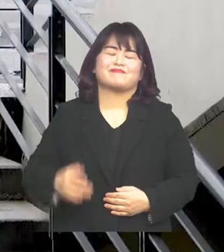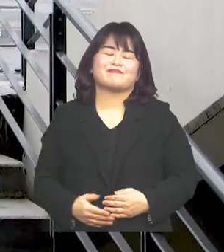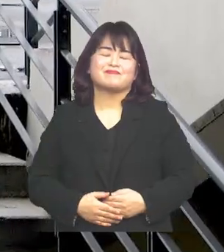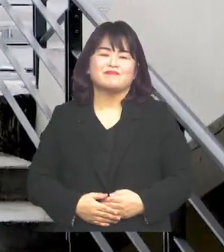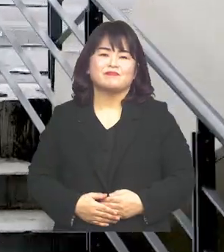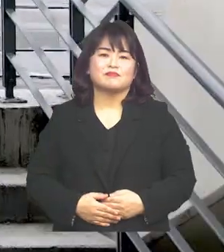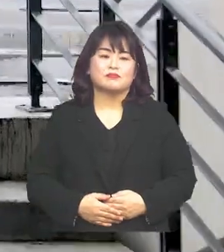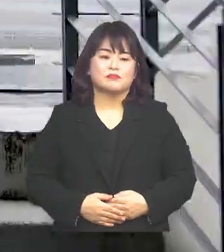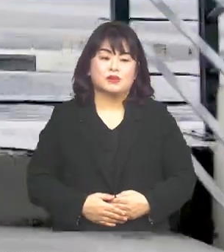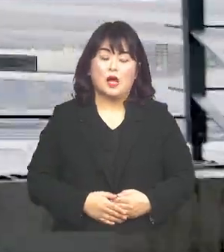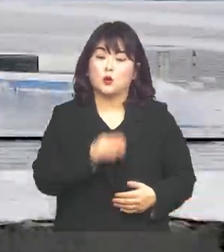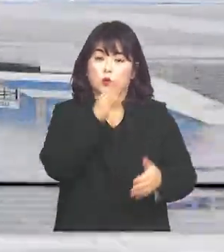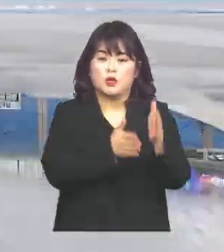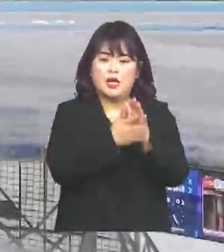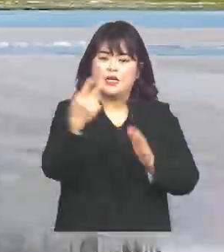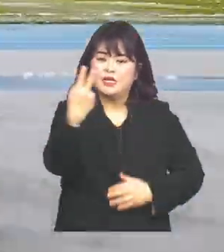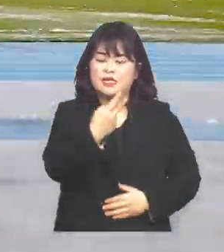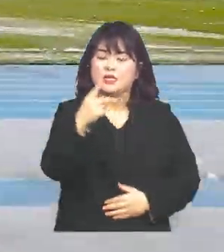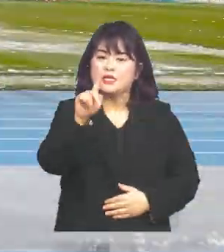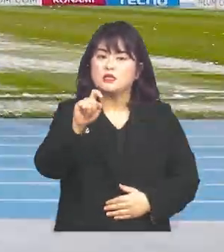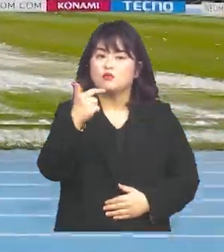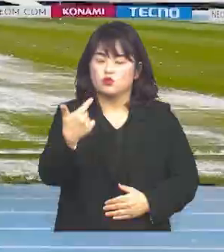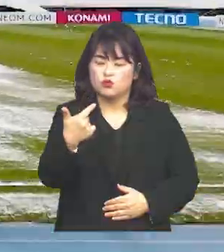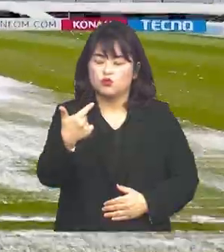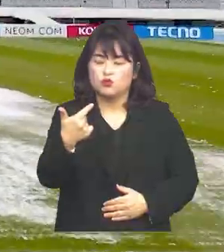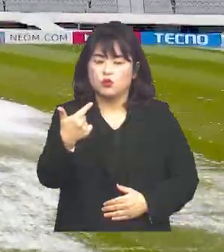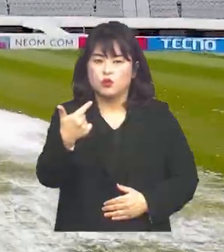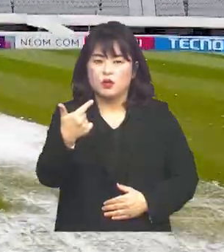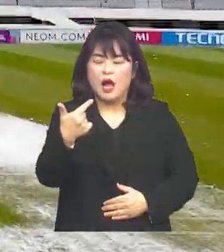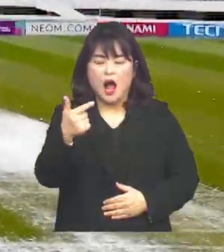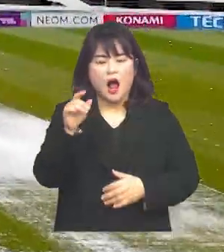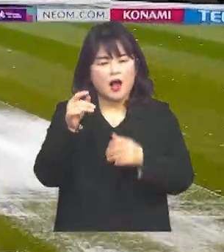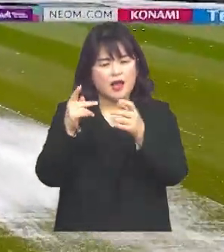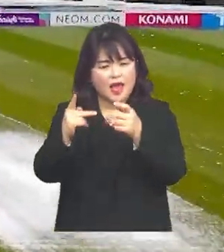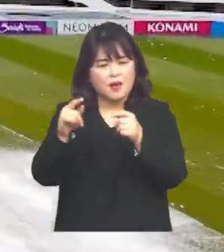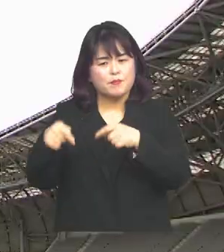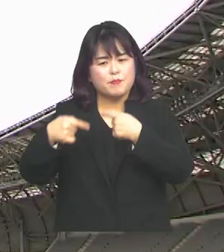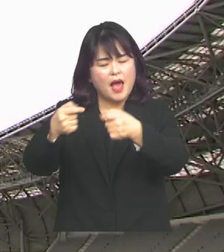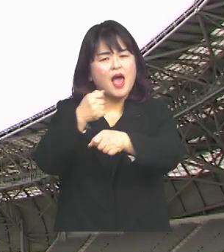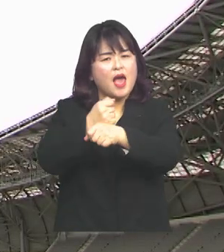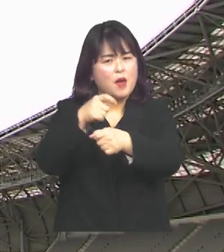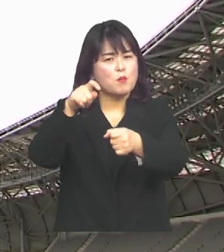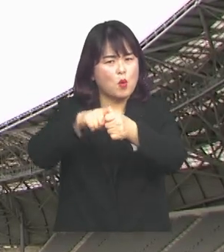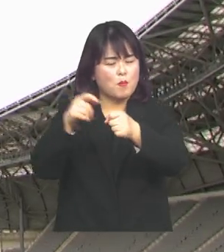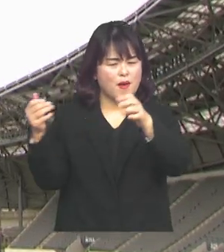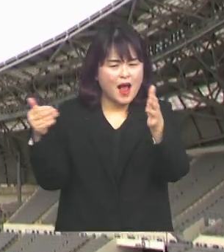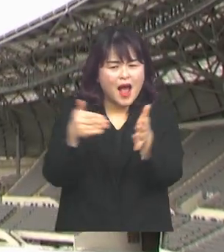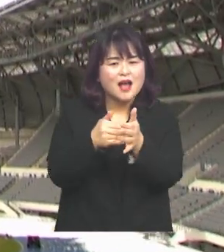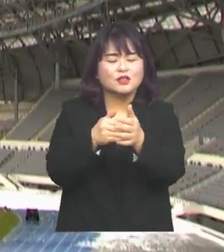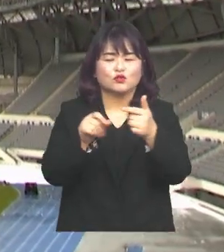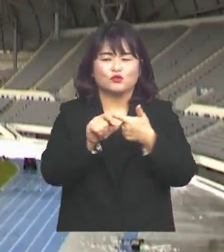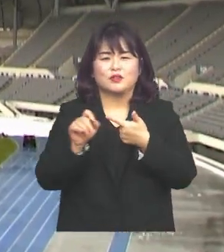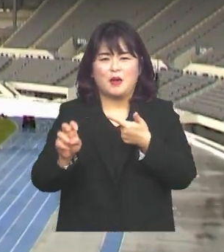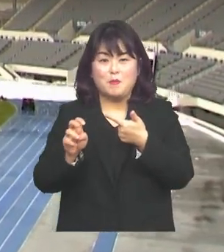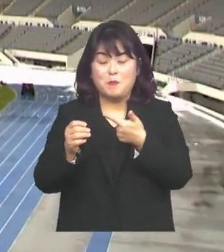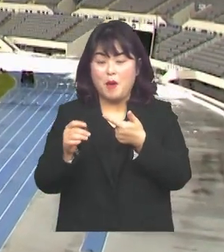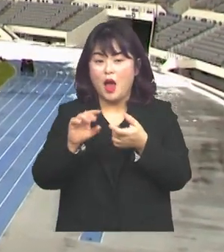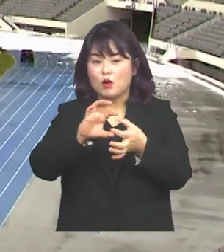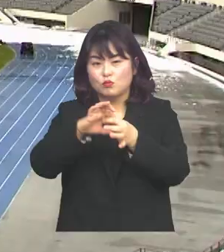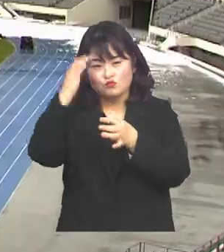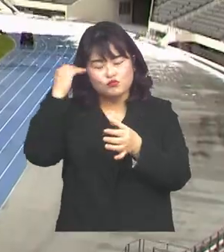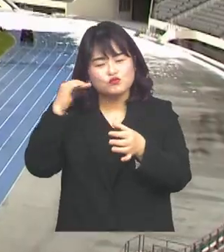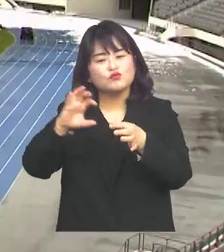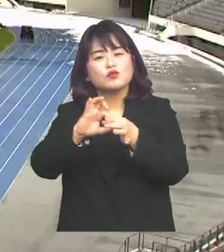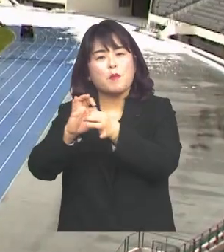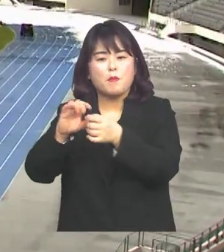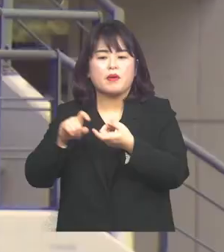생각합니다. 시는 2026년 K리그에 참가하는 것을 목표로 오는 6월 30일 이전에 한국